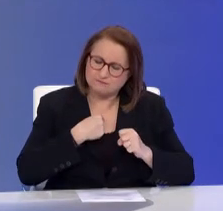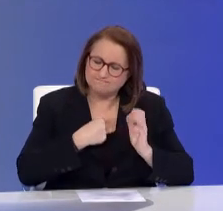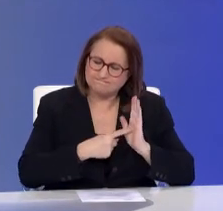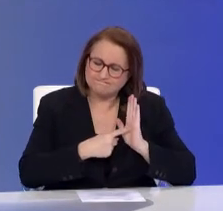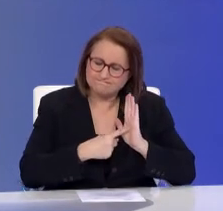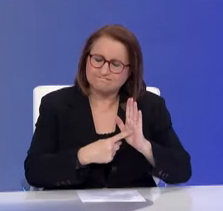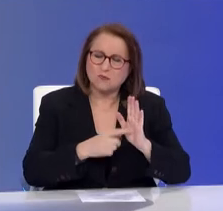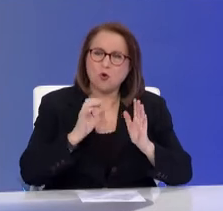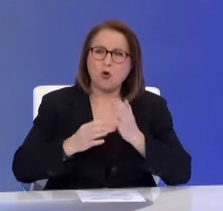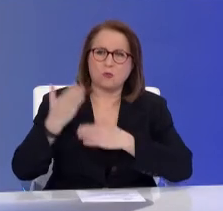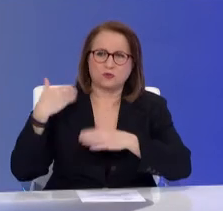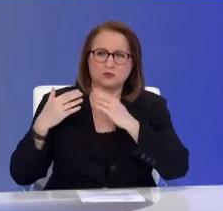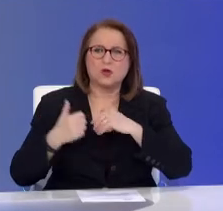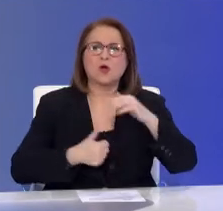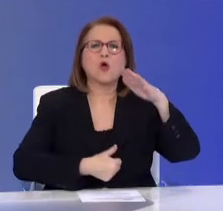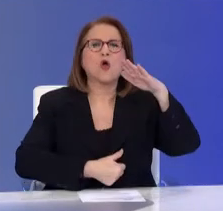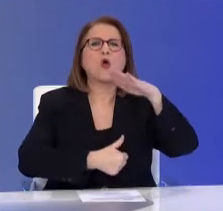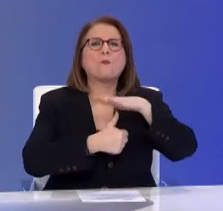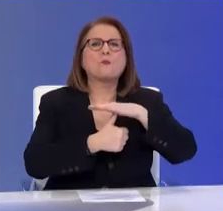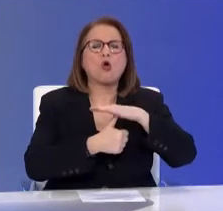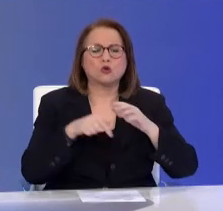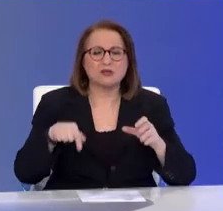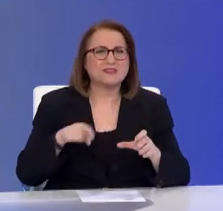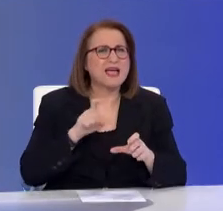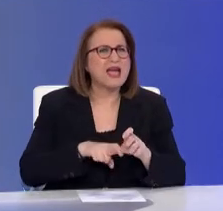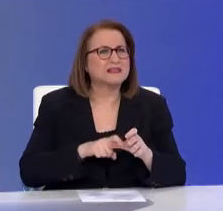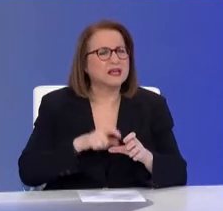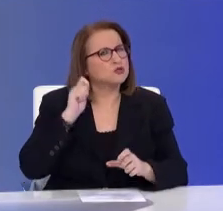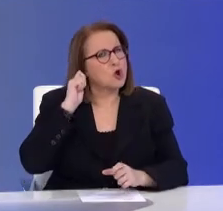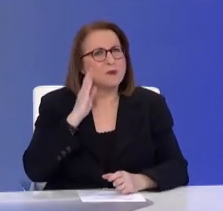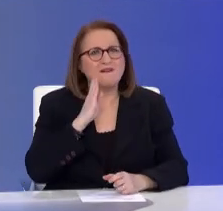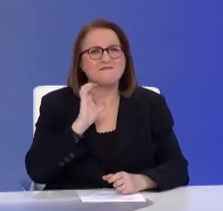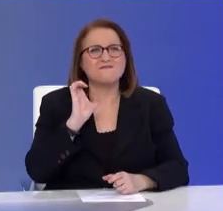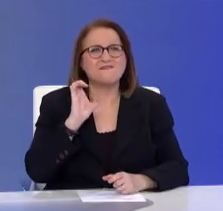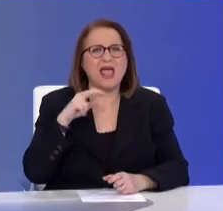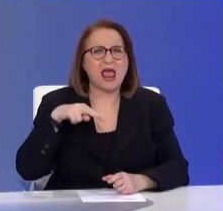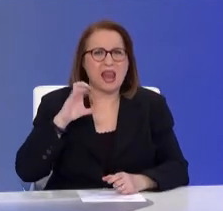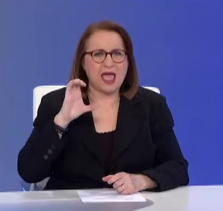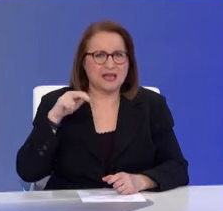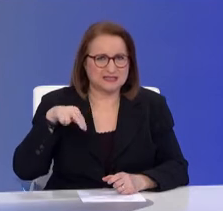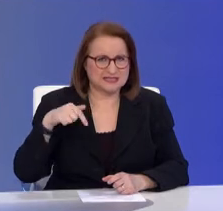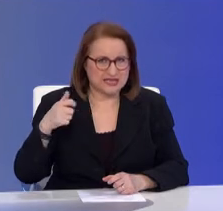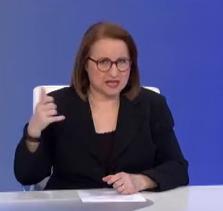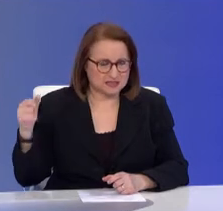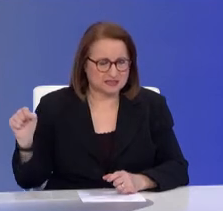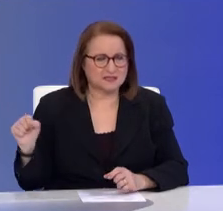Ο πρόεδρος της εταιρείας είναι ο κύριος Βελέντζας και ο οποίος